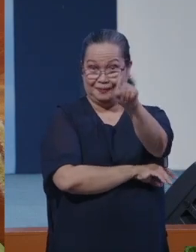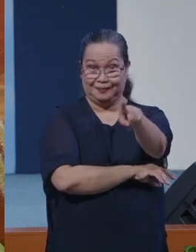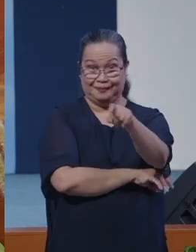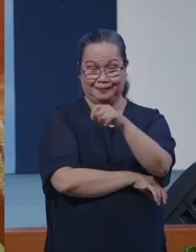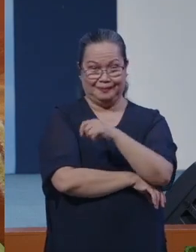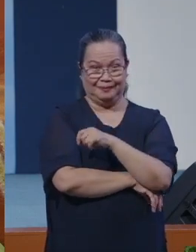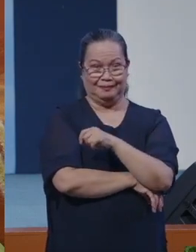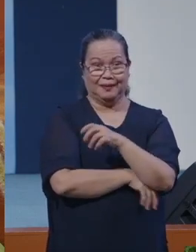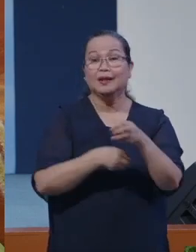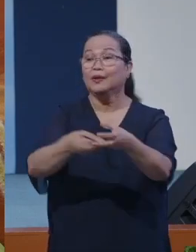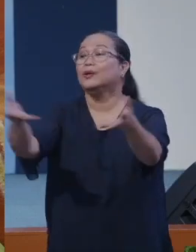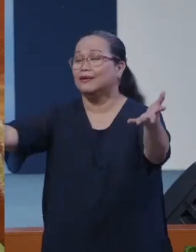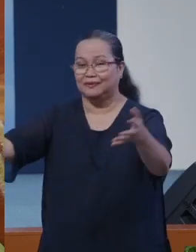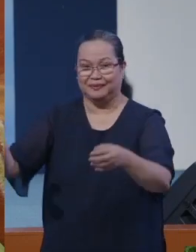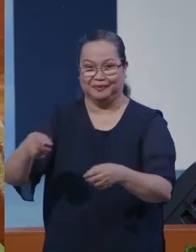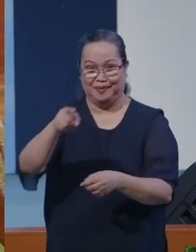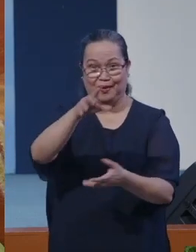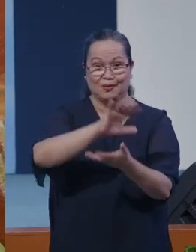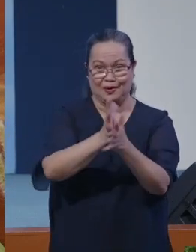Ipamigay niyo.